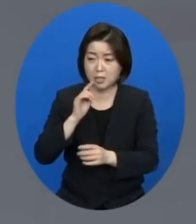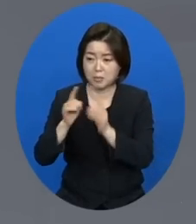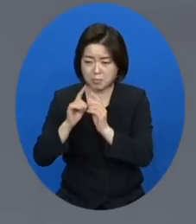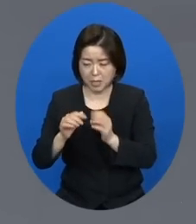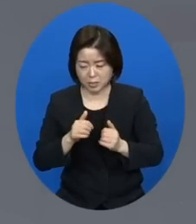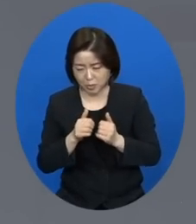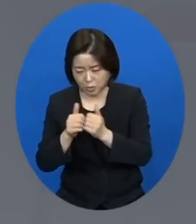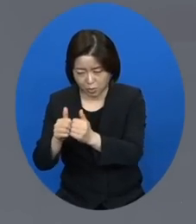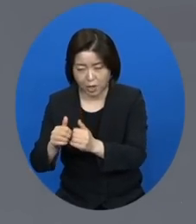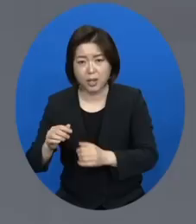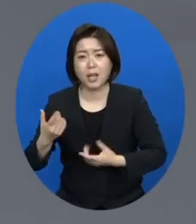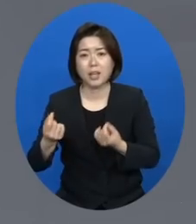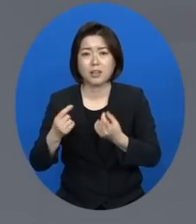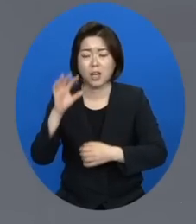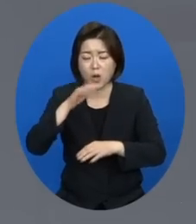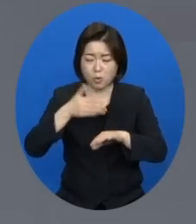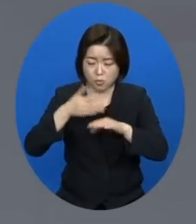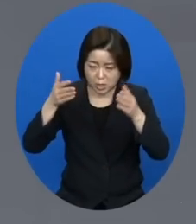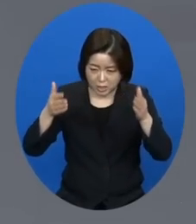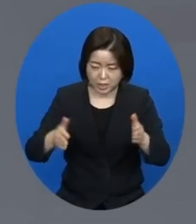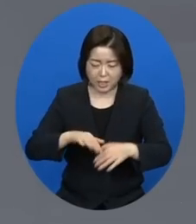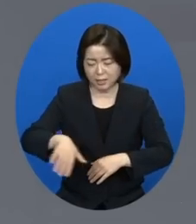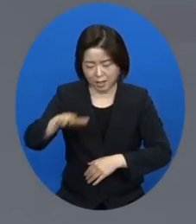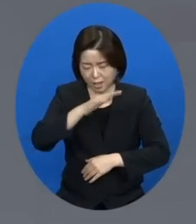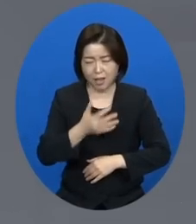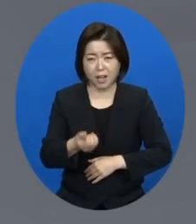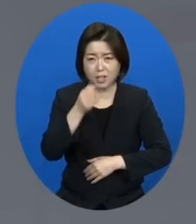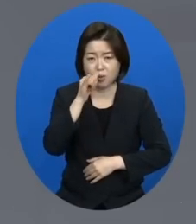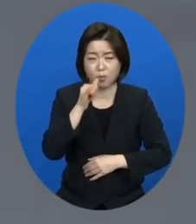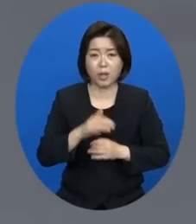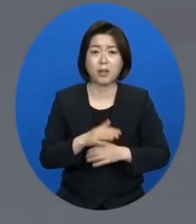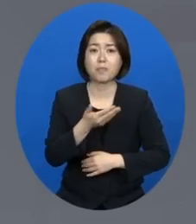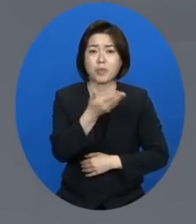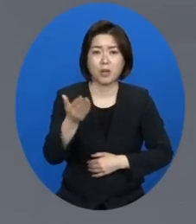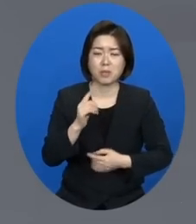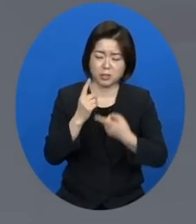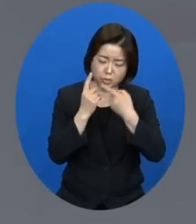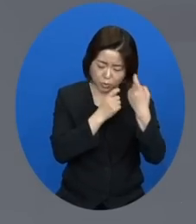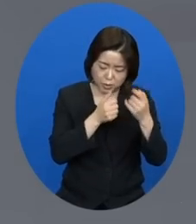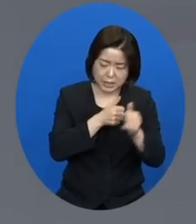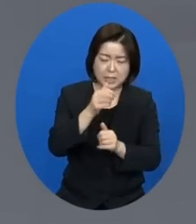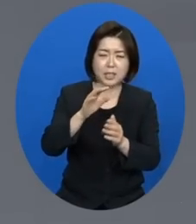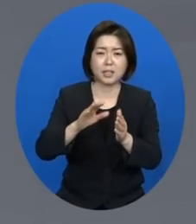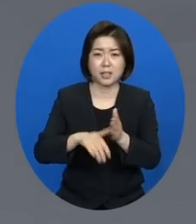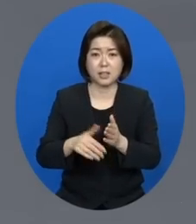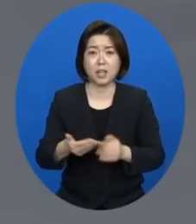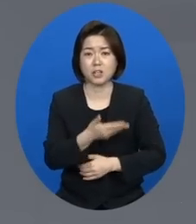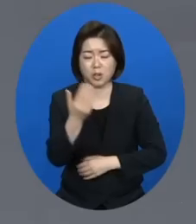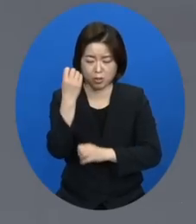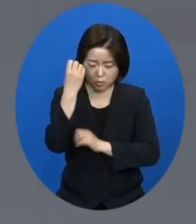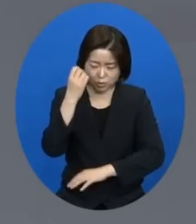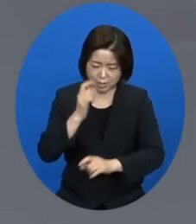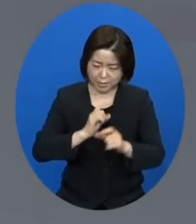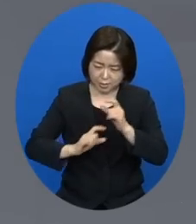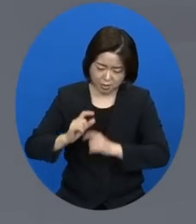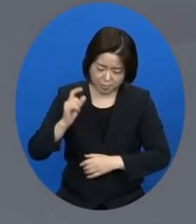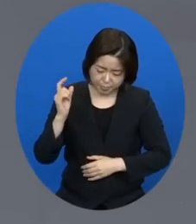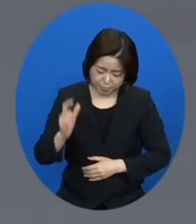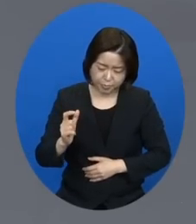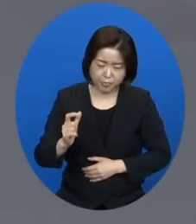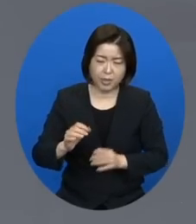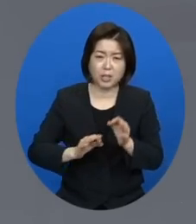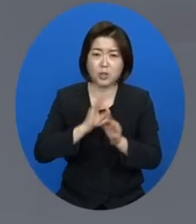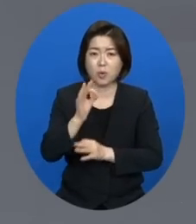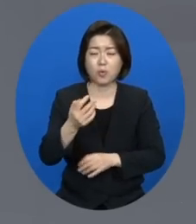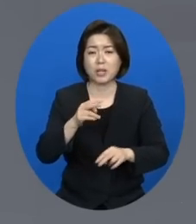그 시기, 그 훈련의 기간이 다 있었다는 것입니다. 여러분은 바로 그 유혹을 이기실 때에 여러분들이 그 뿌리가 더욱더 우리의 영원한 샘